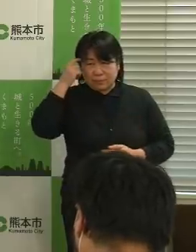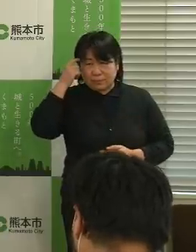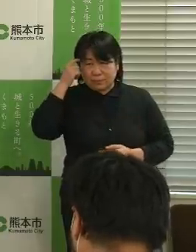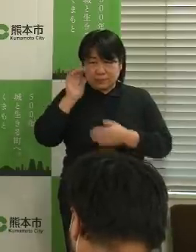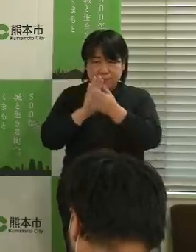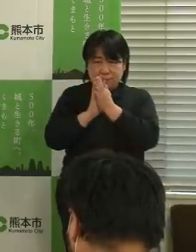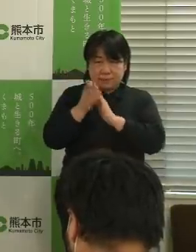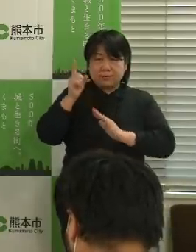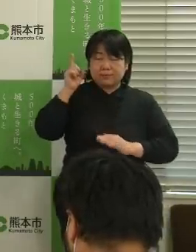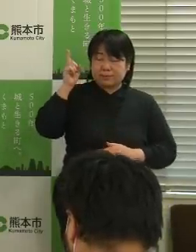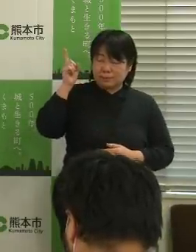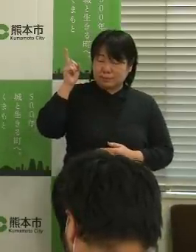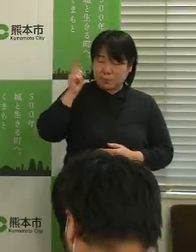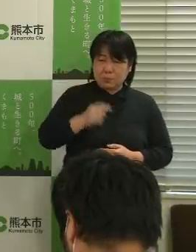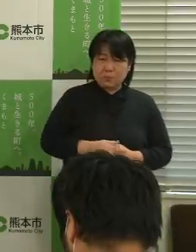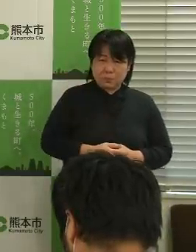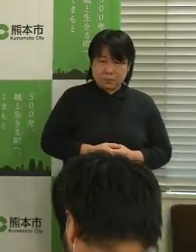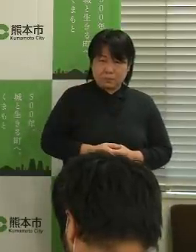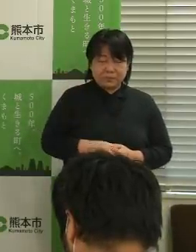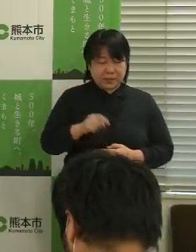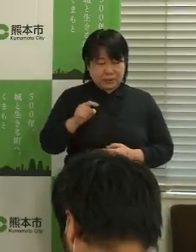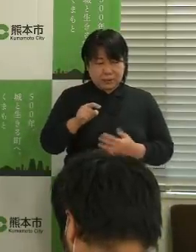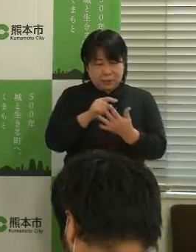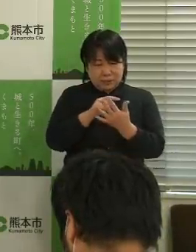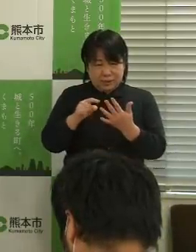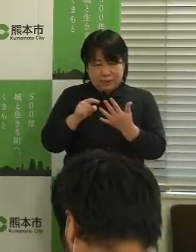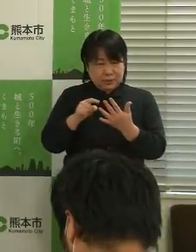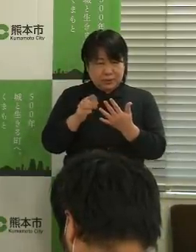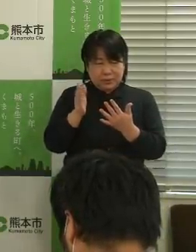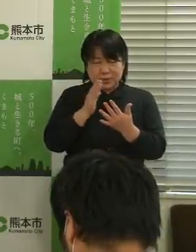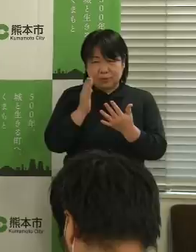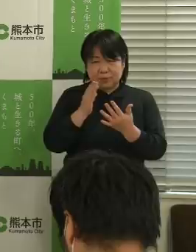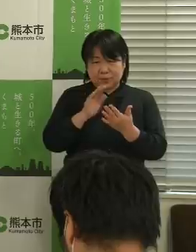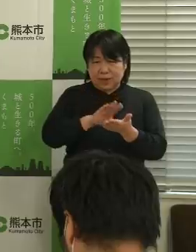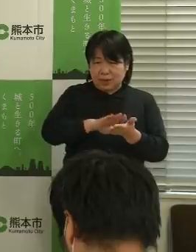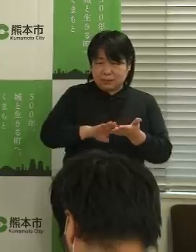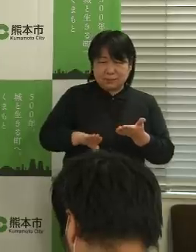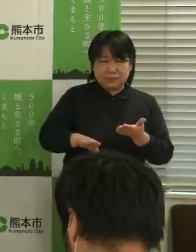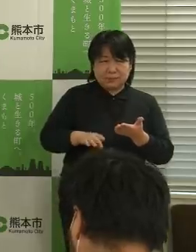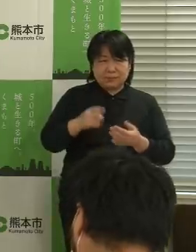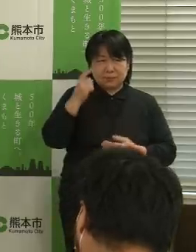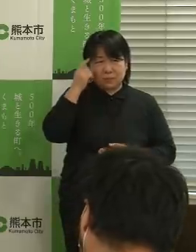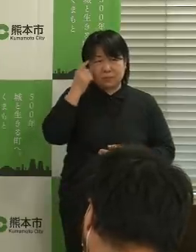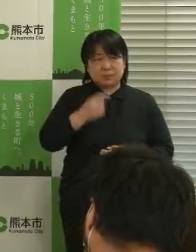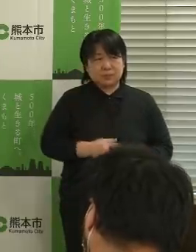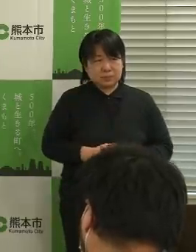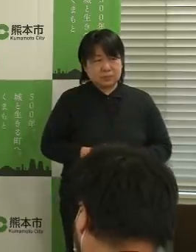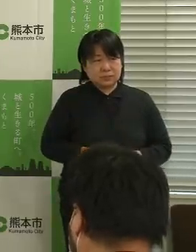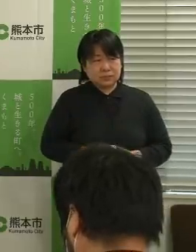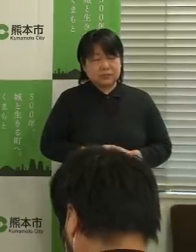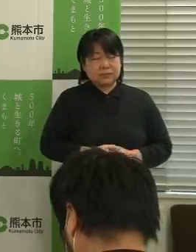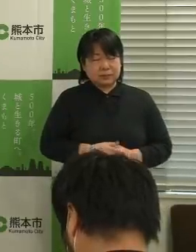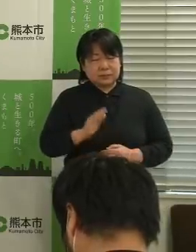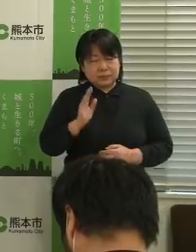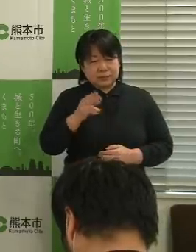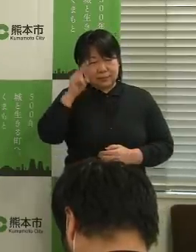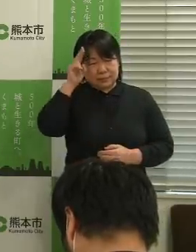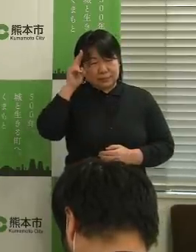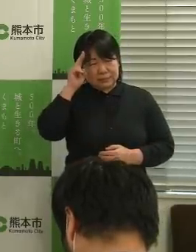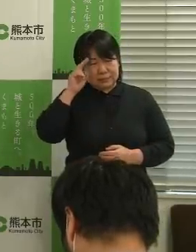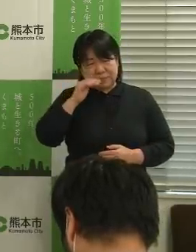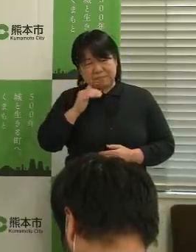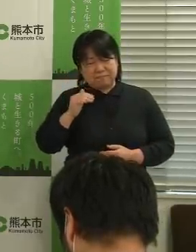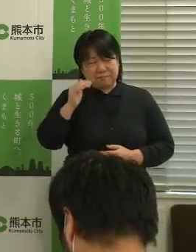県の方もですね、そこを対象に入れられなかったというふうに思いますけれども、とはいえリスクは高い